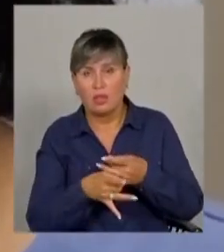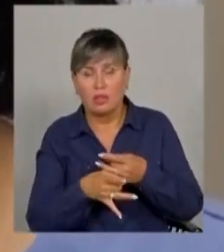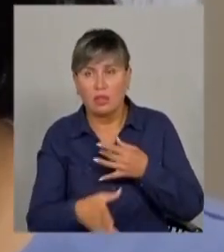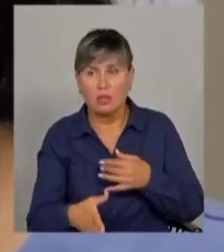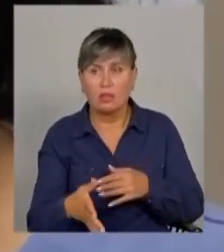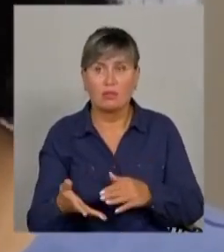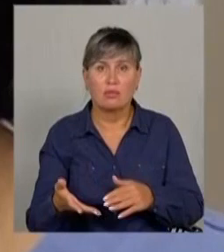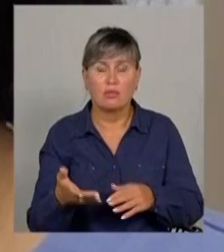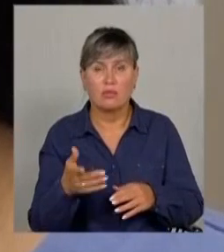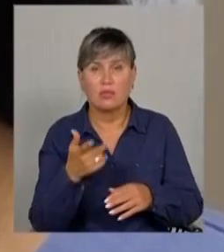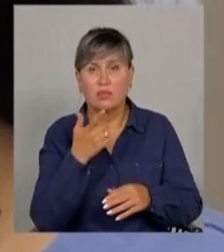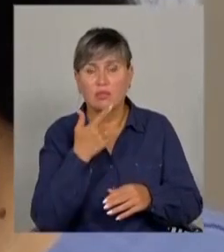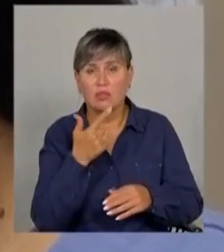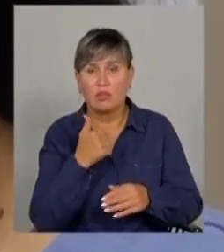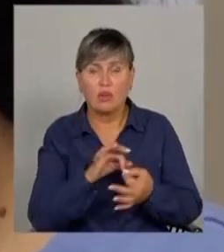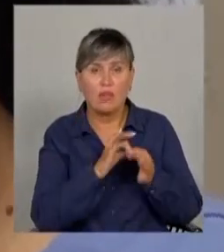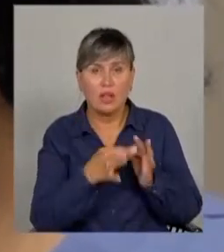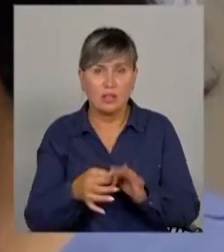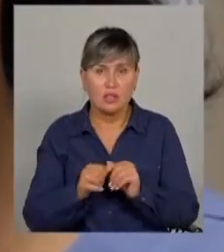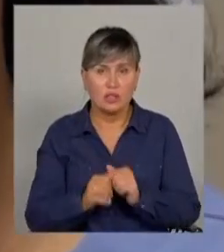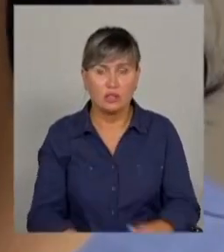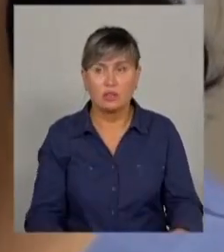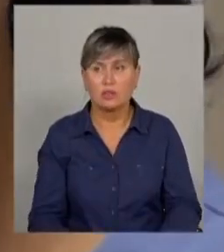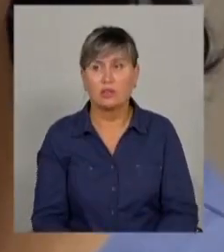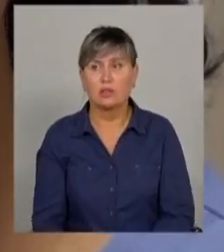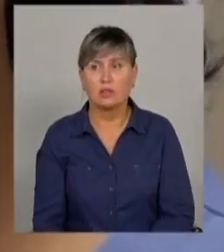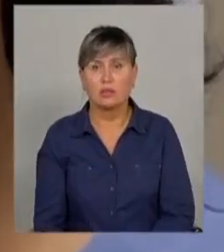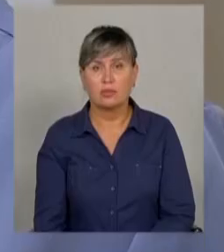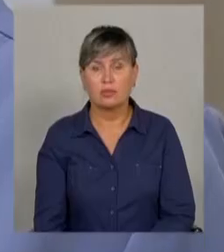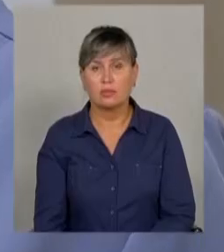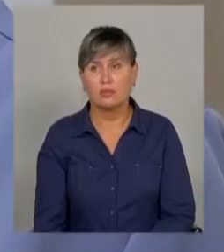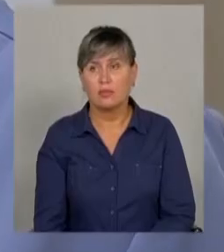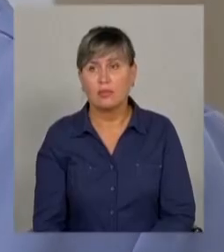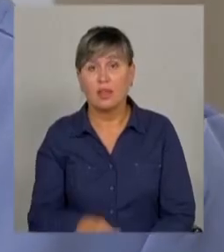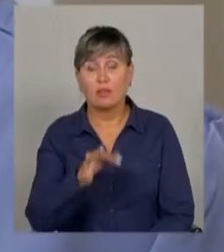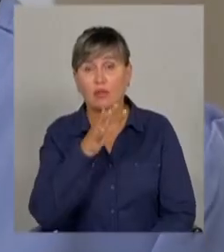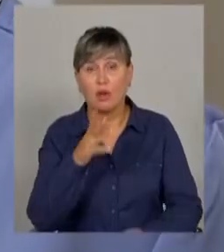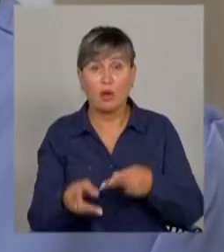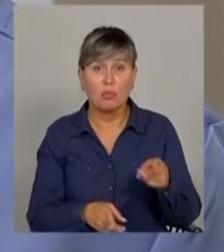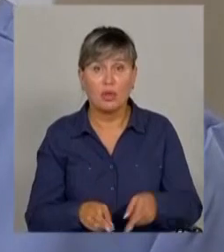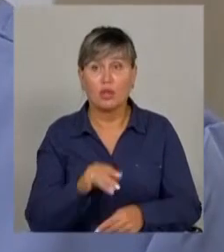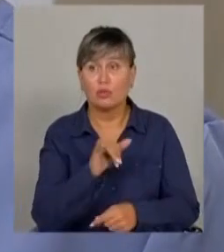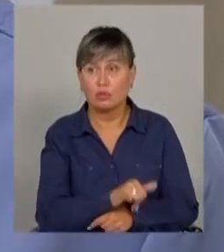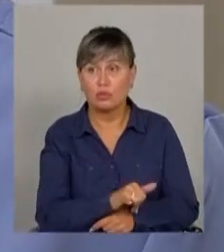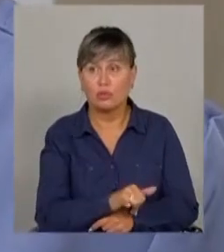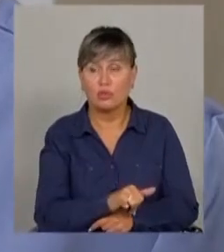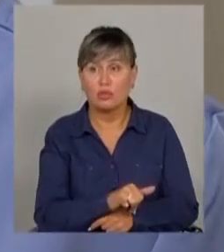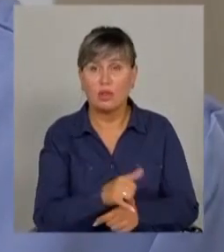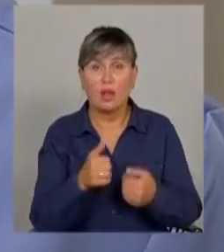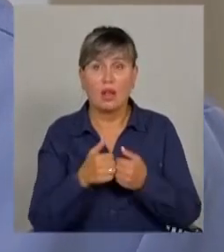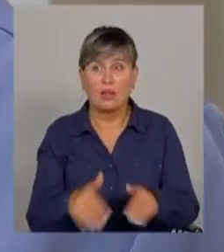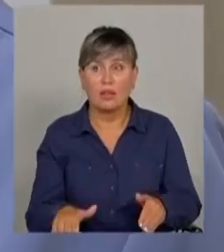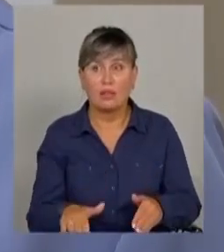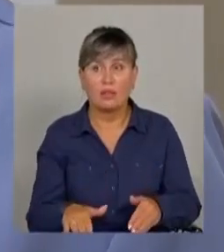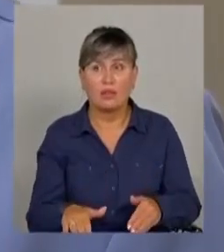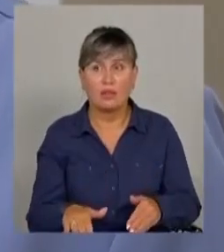отдельно грозное осложнение, связанное с тремя рубцами. Во время операции у нее открылось